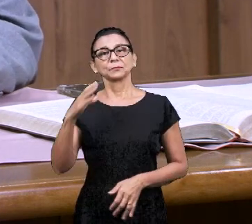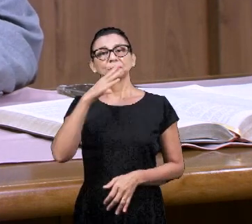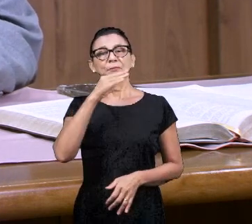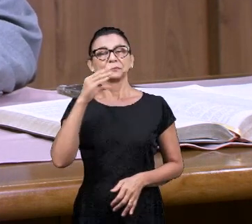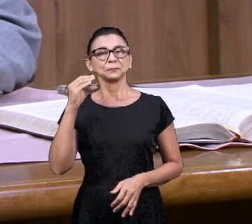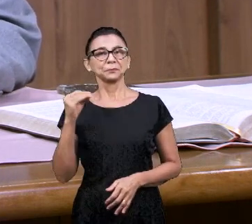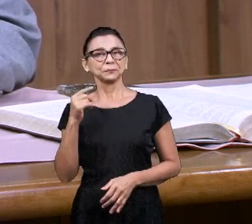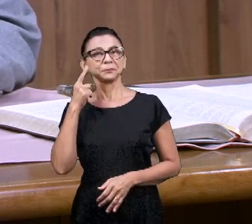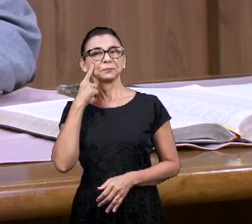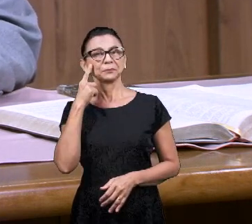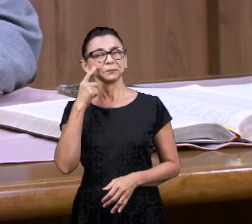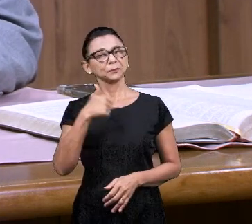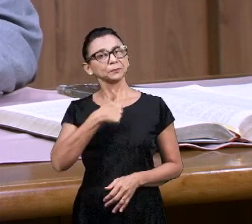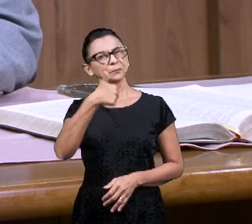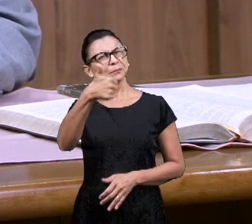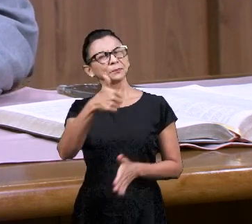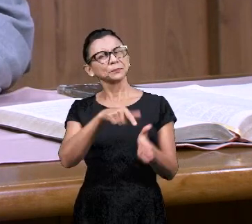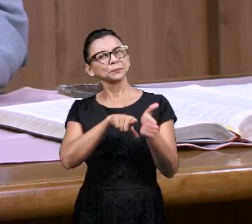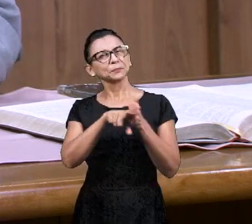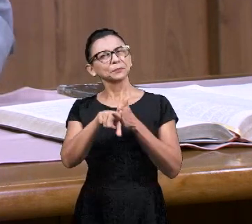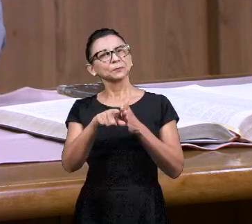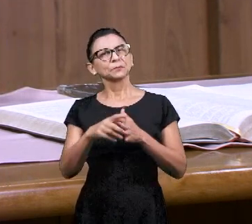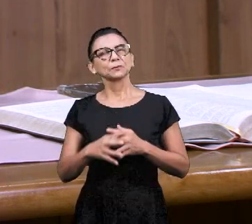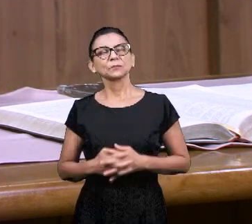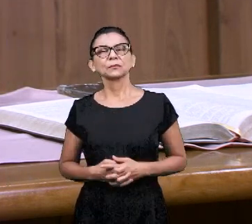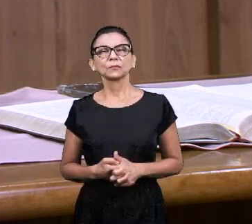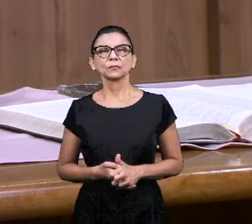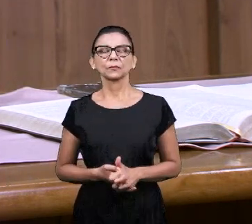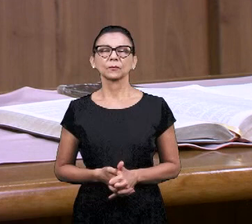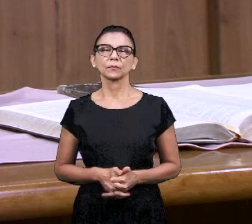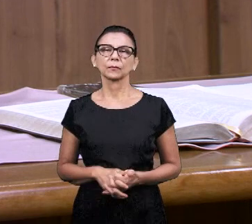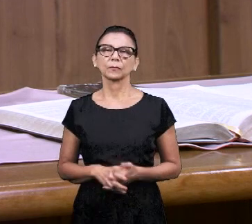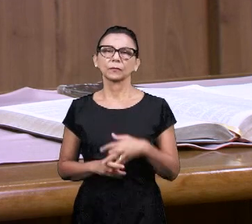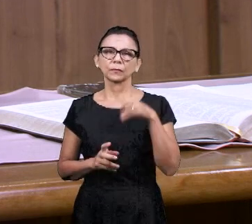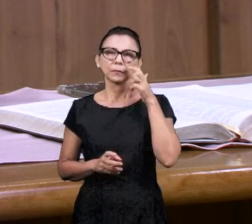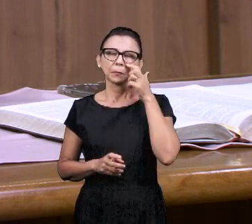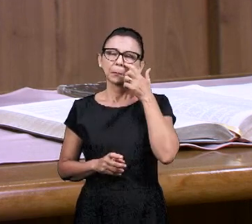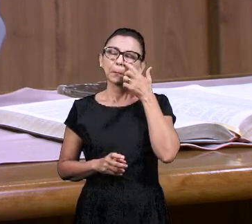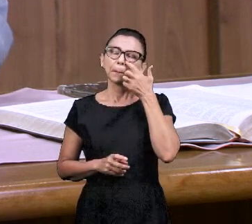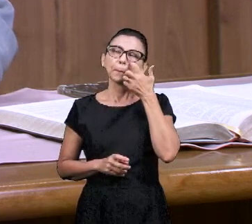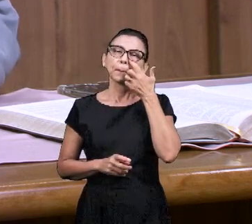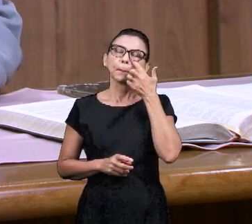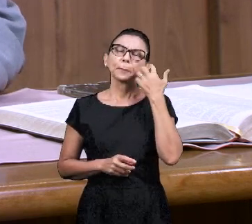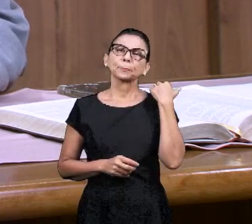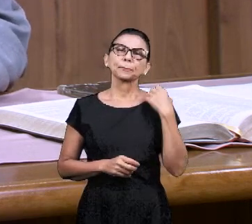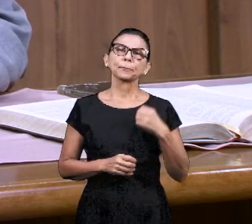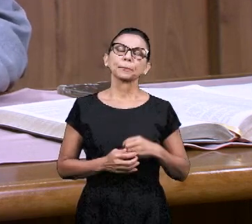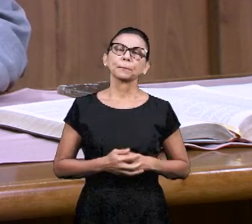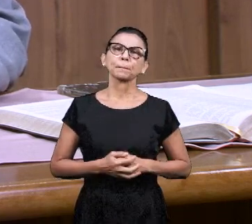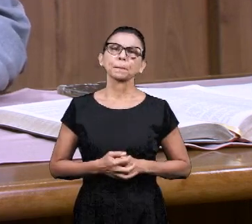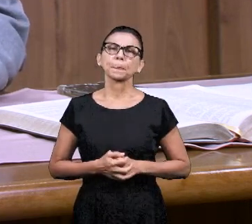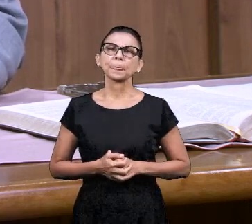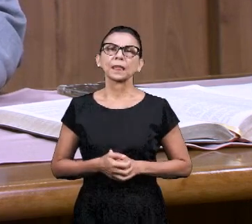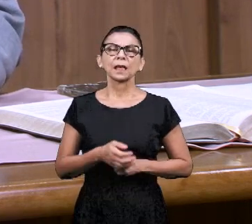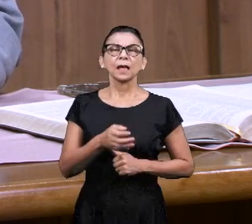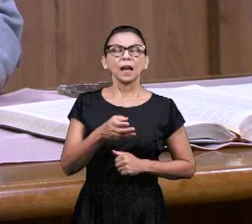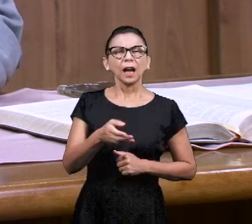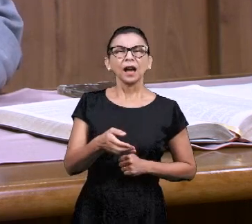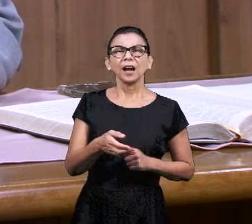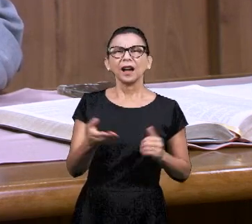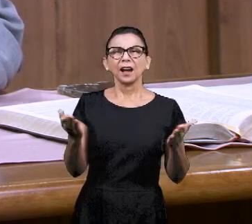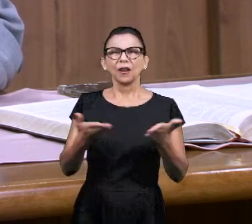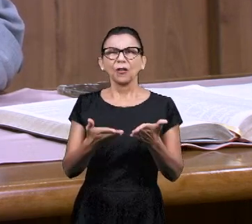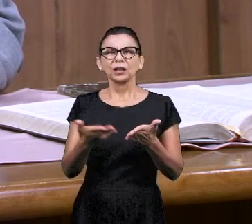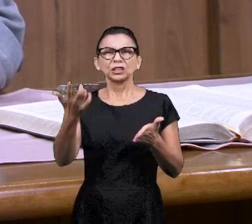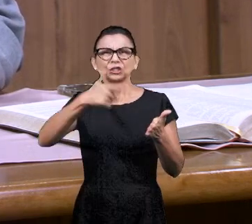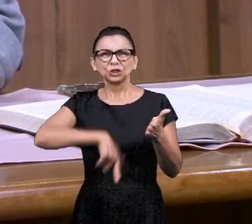intermédiaires et adolescents. Passons donc à la première question. Nous n'allons pas poser cette question parce qu'elle est déjà faite par les parents qui